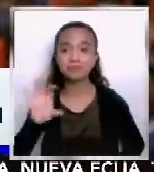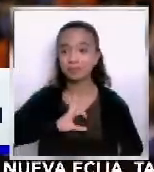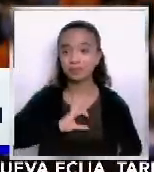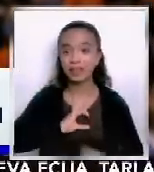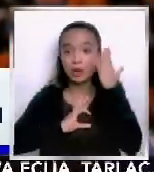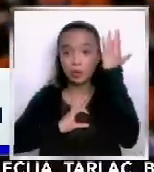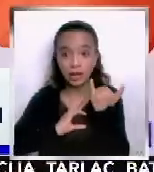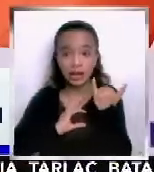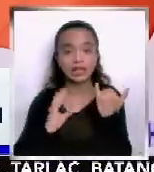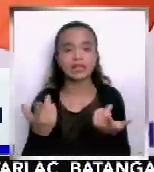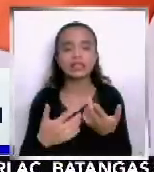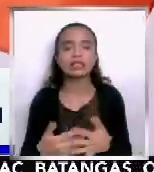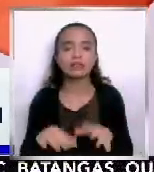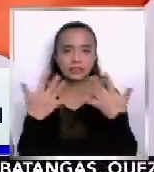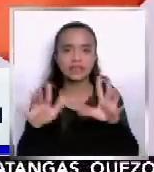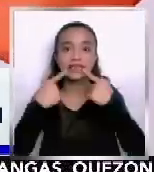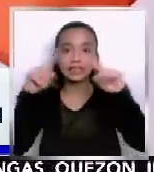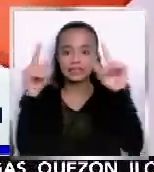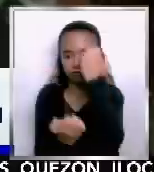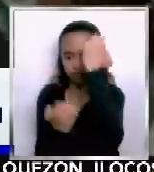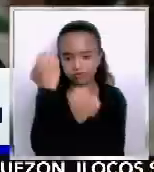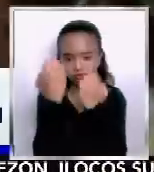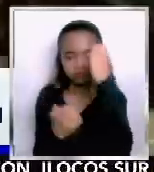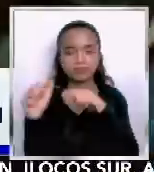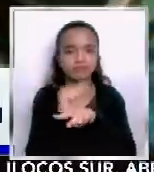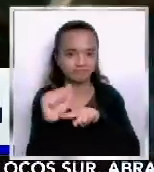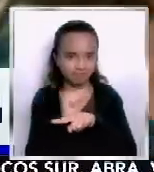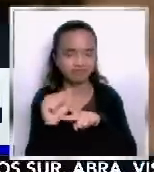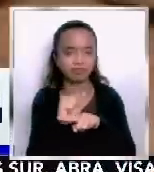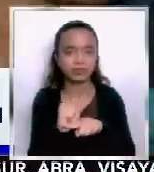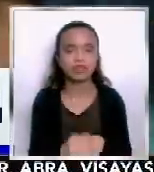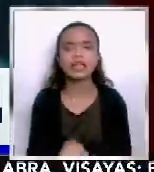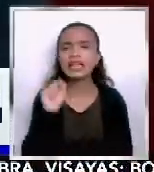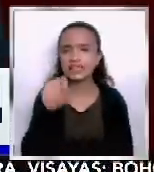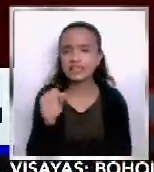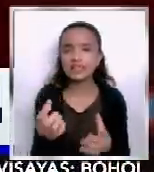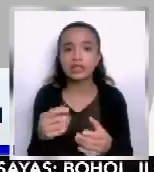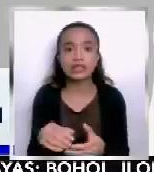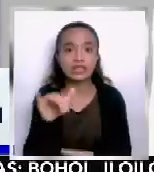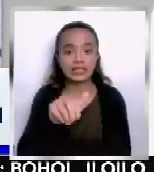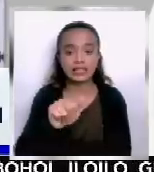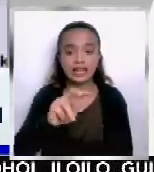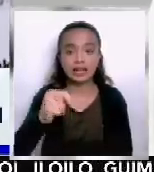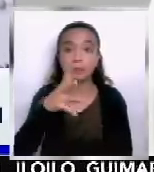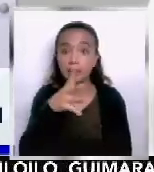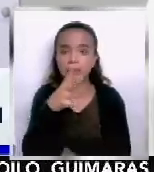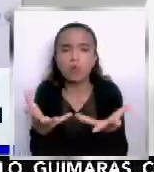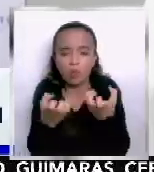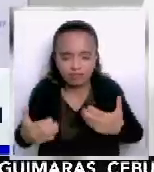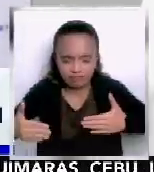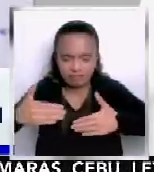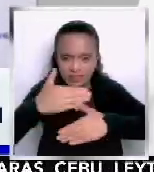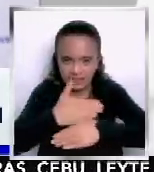ginawang evaluation sa kanya ng kanyang mga trainer sa Japan. Gustuhin man daw mayakap ni Angelica ang anak, diretsong Japan si